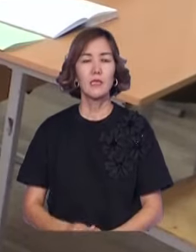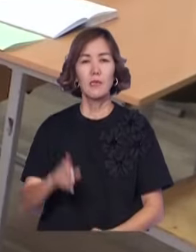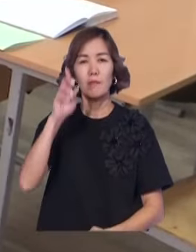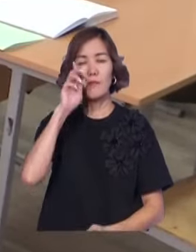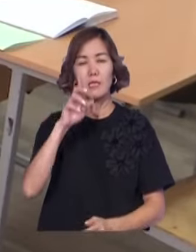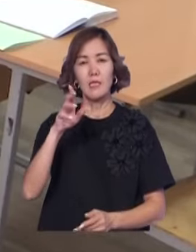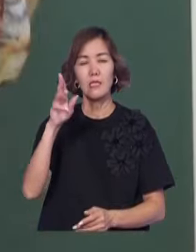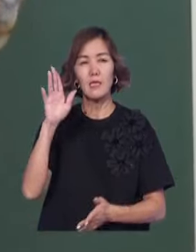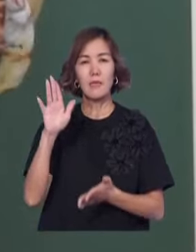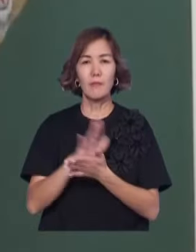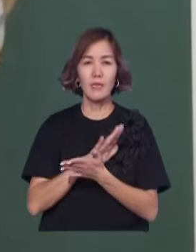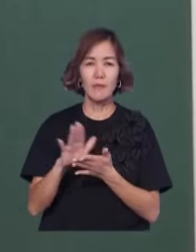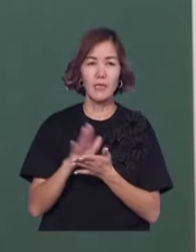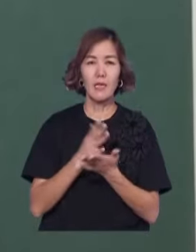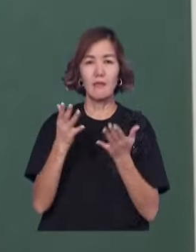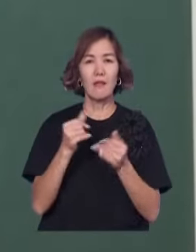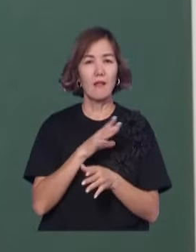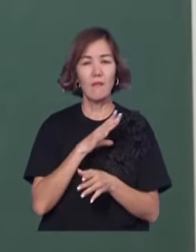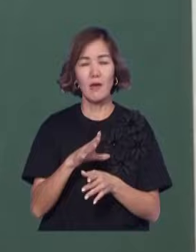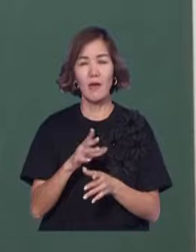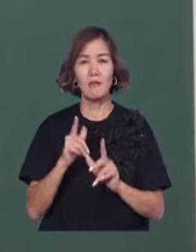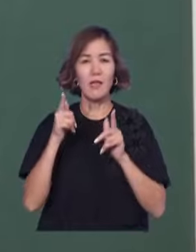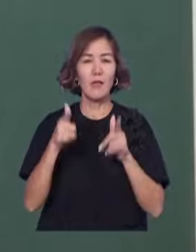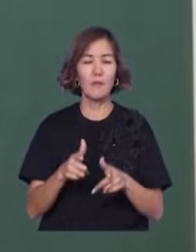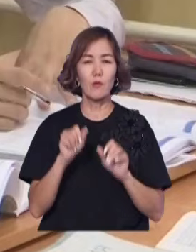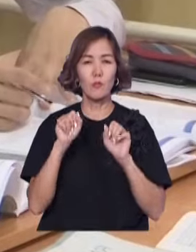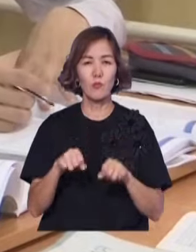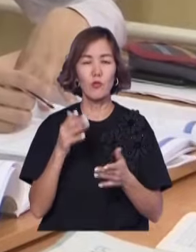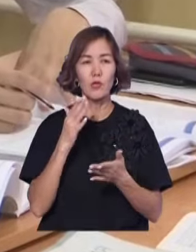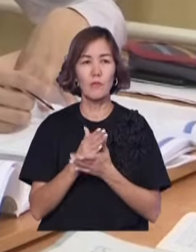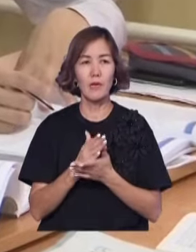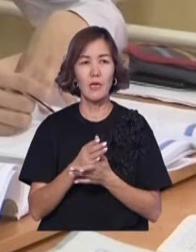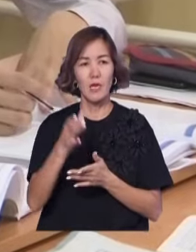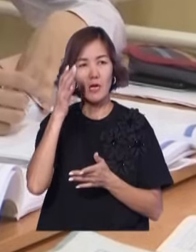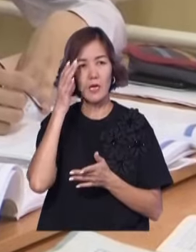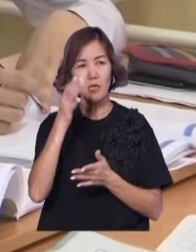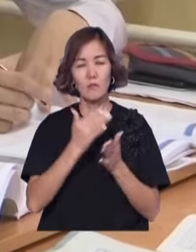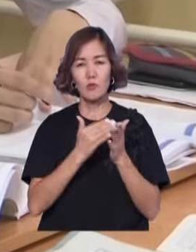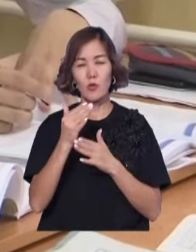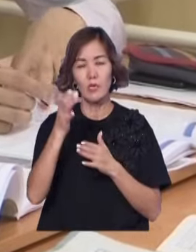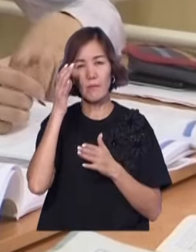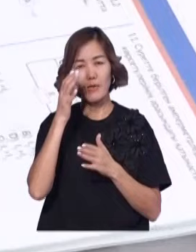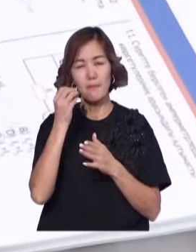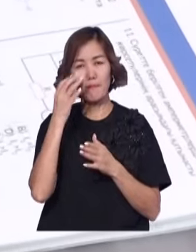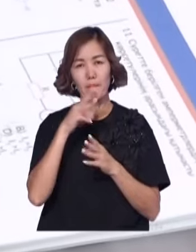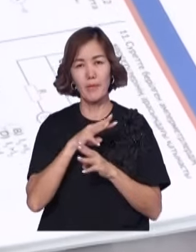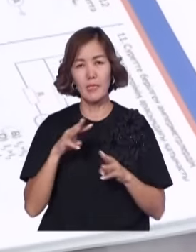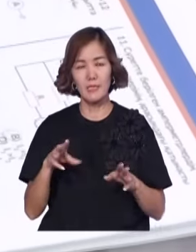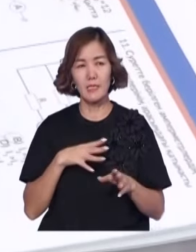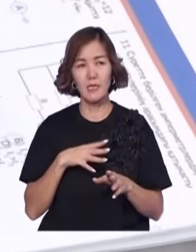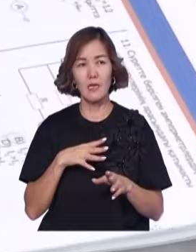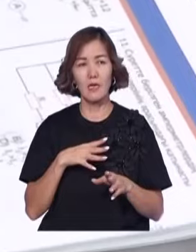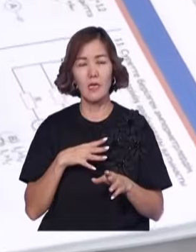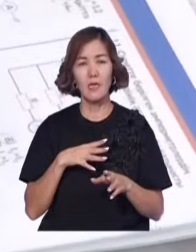Мемлекеттік білім грантын еленбеген талапкерлерде әлі де мүмкіндік бар. Ғылым және жоғары білім министрлігінің өкілдері ол